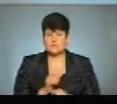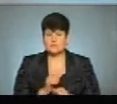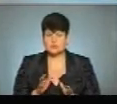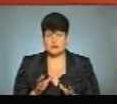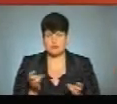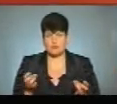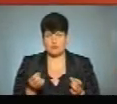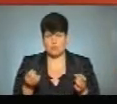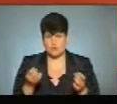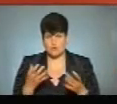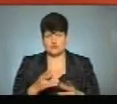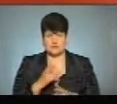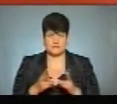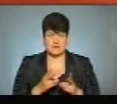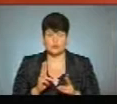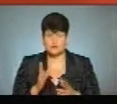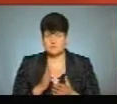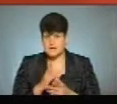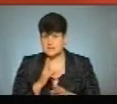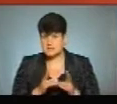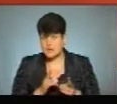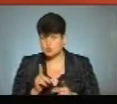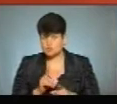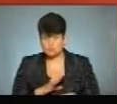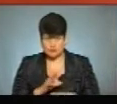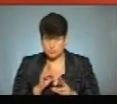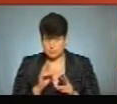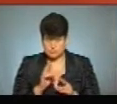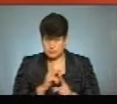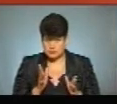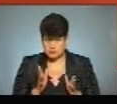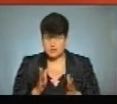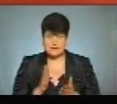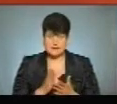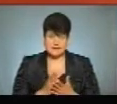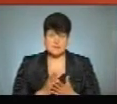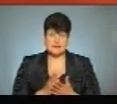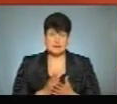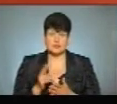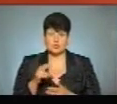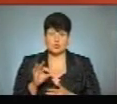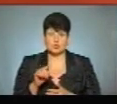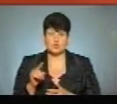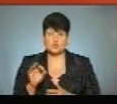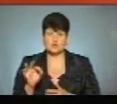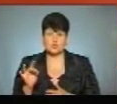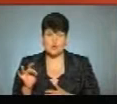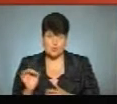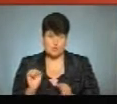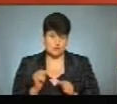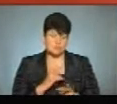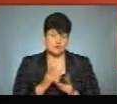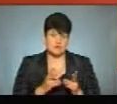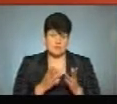неможливо просто оскаржувати. Якщо хтось має відповідну скаргу, що щось було не так, то Є такий інструмент, як Дозоро, де можна поскаржитися, тобто